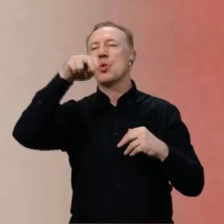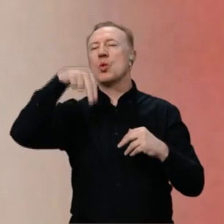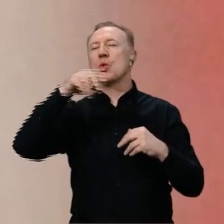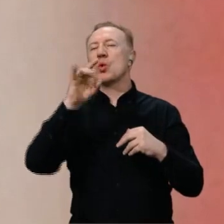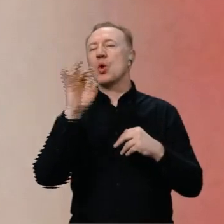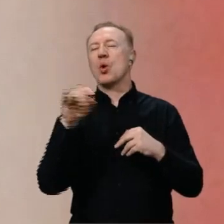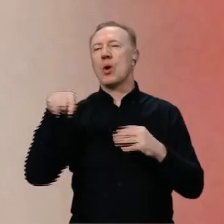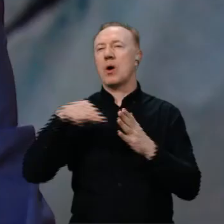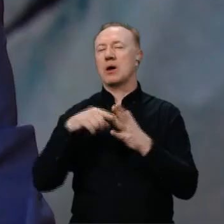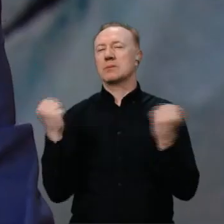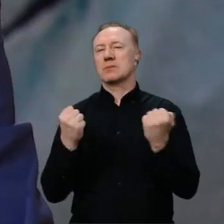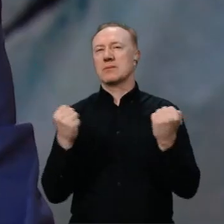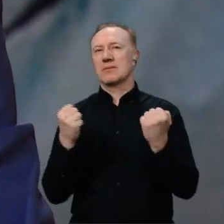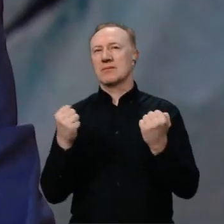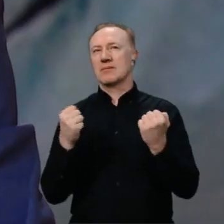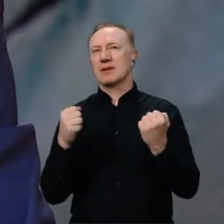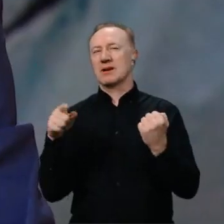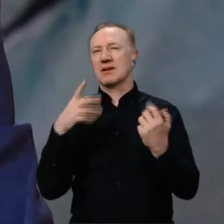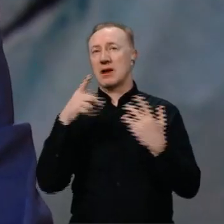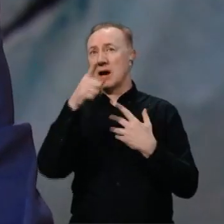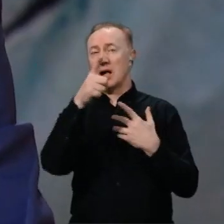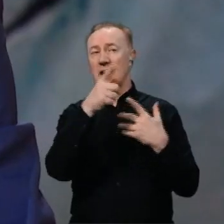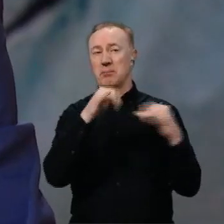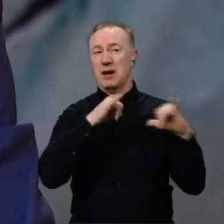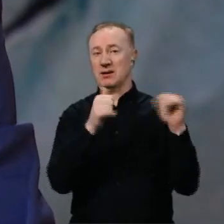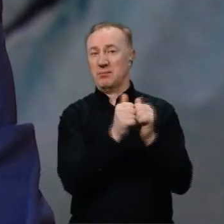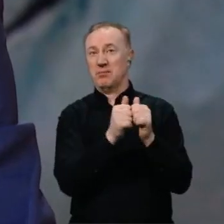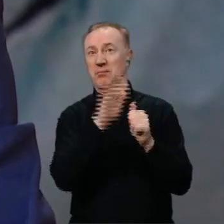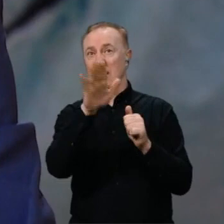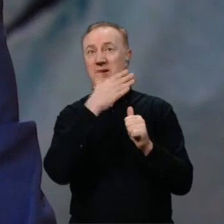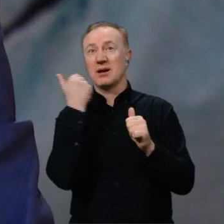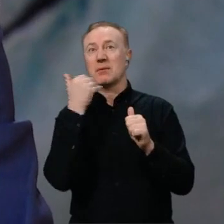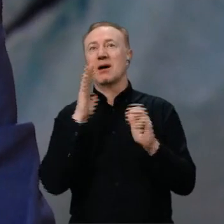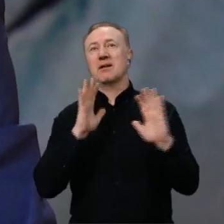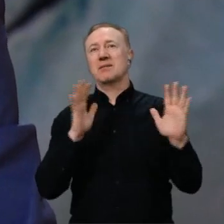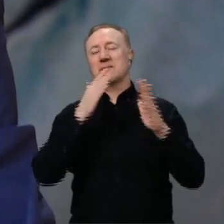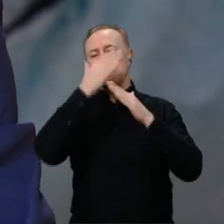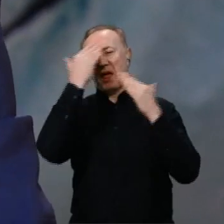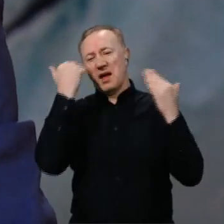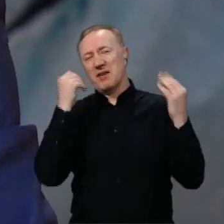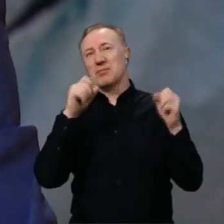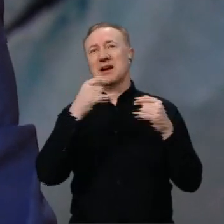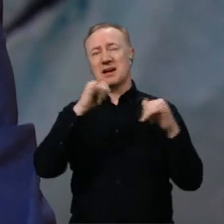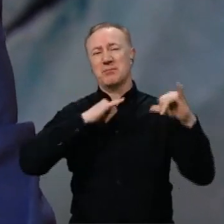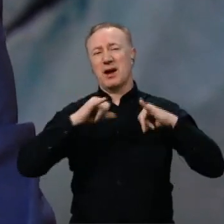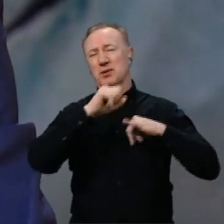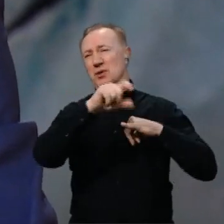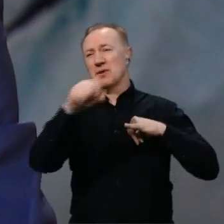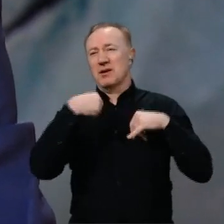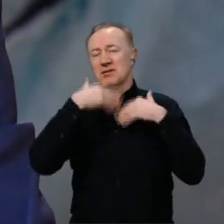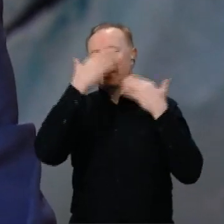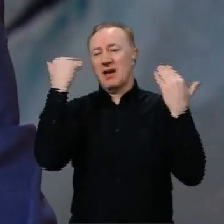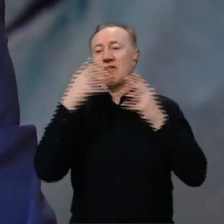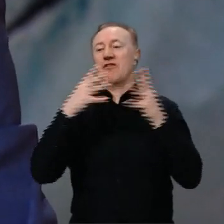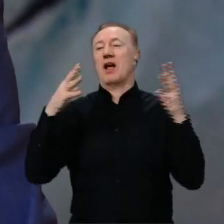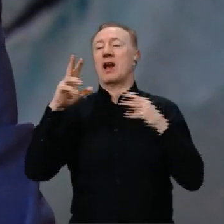menedżera, czy działasz nie, sam? Nie, nie. Nie chciałbyś takiego Hugo mieć u swojego boku? Nie wiem, no są też inni menedżerowie i na razie sobie tym